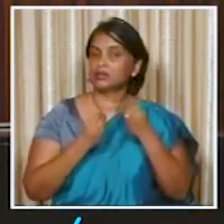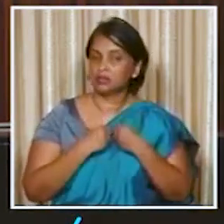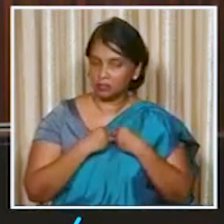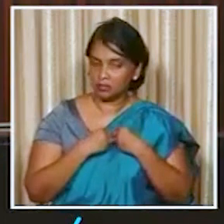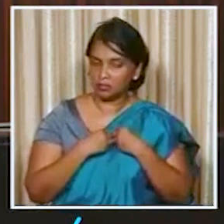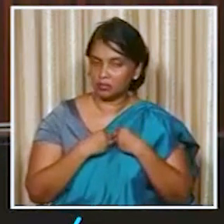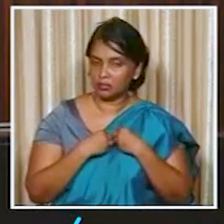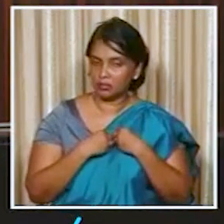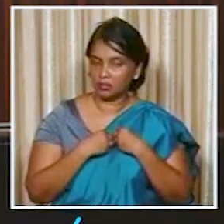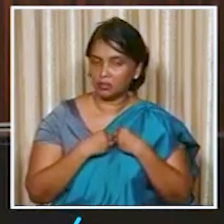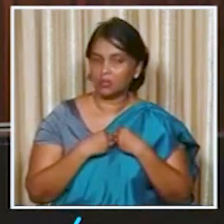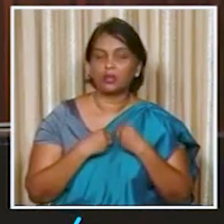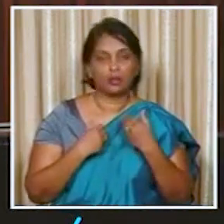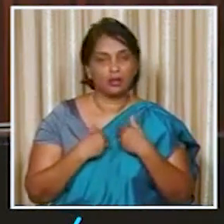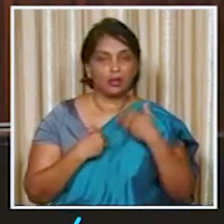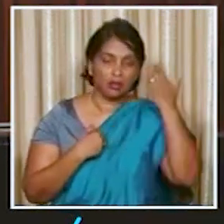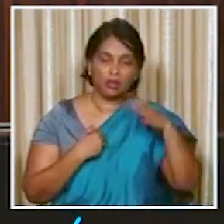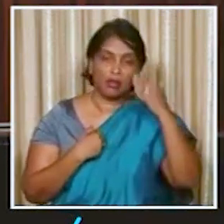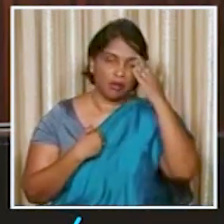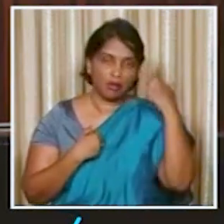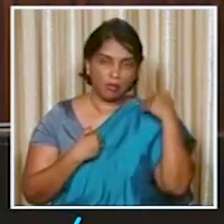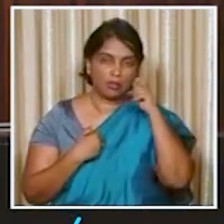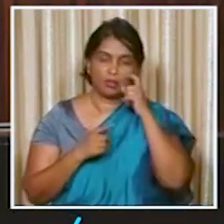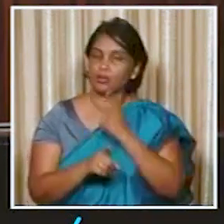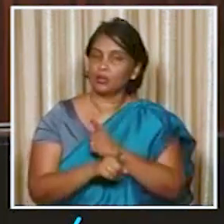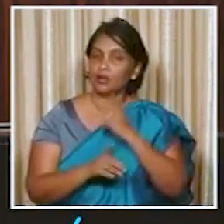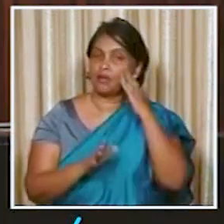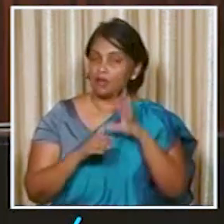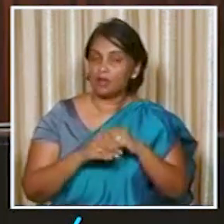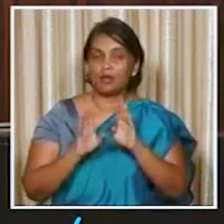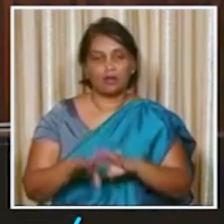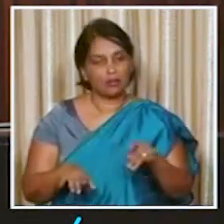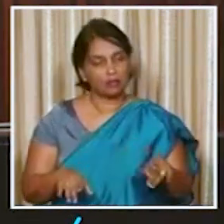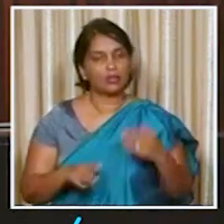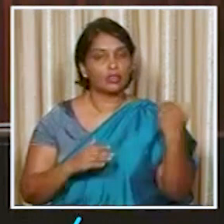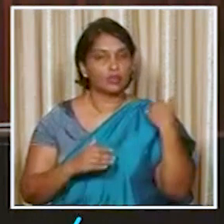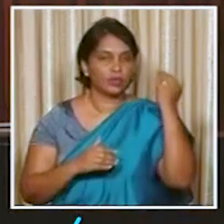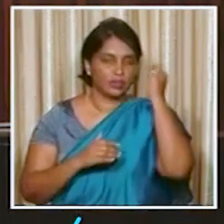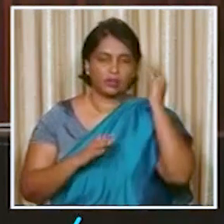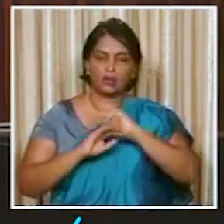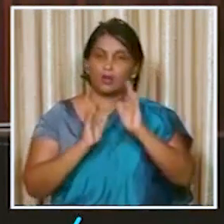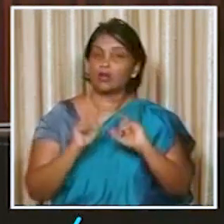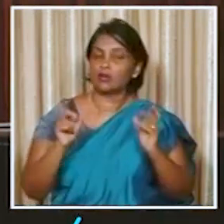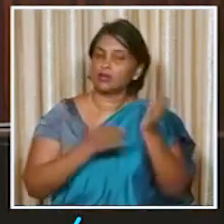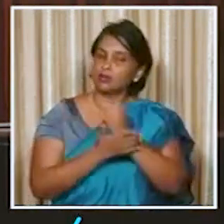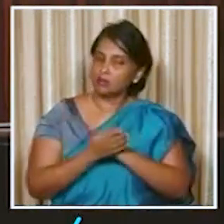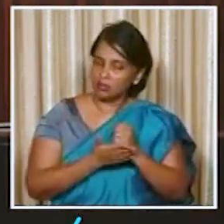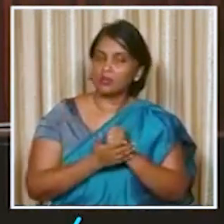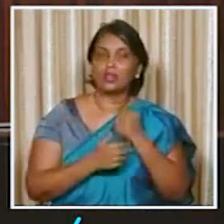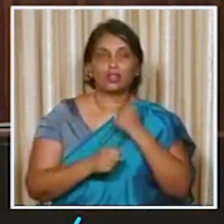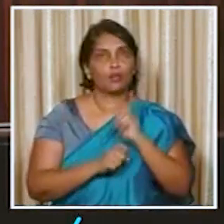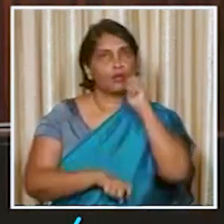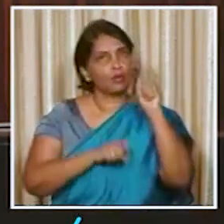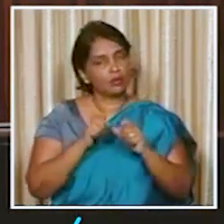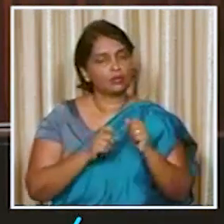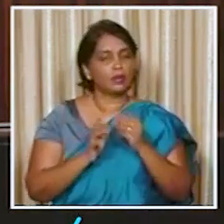දුන් ඌන මාගේ මියගිය දෙමව්පියන් ගුරුවරුන් බිරිඳ දරුවන් සහෝදර සහෝදරියන් ඥාති හිත මිතුරන් රාජ්‍ය